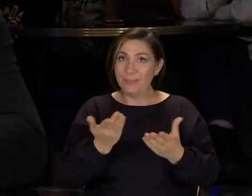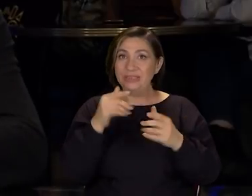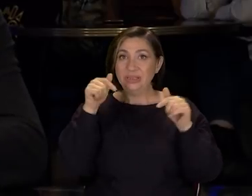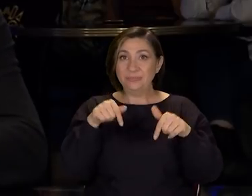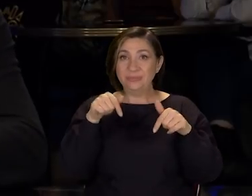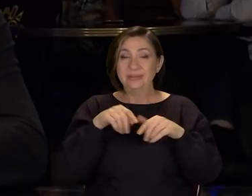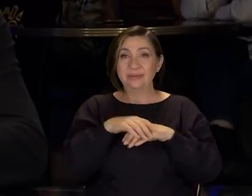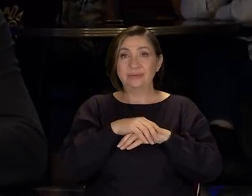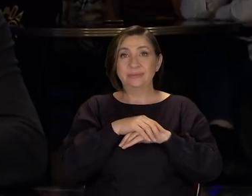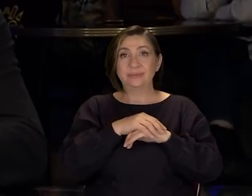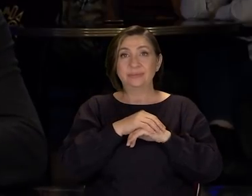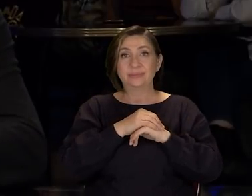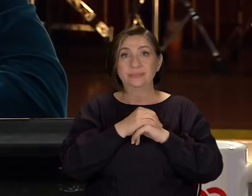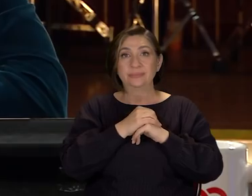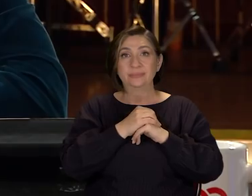şimdi